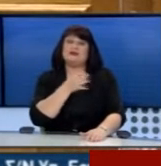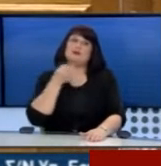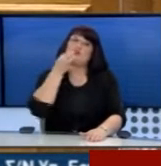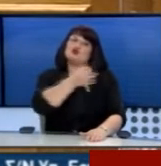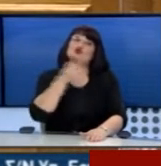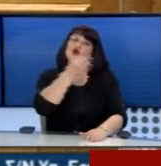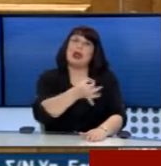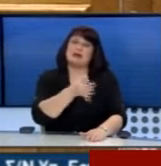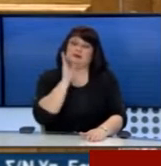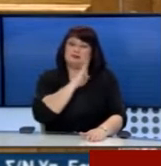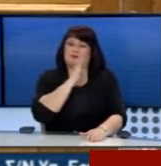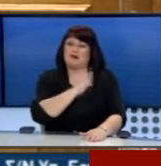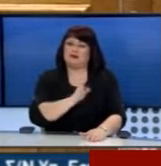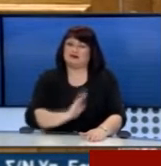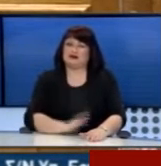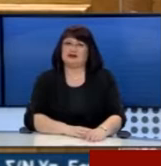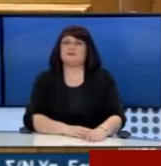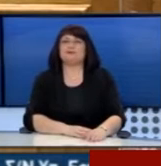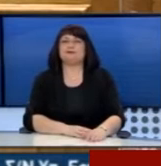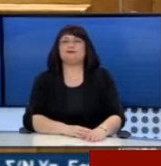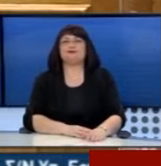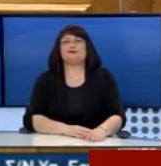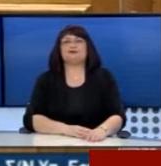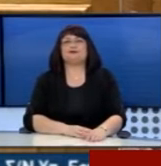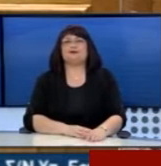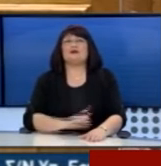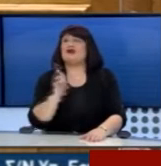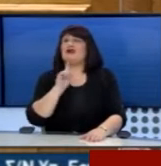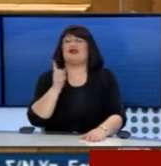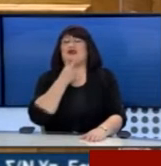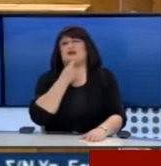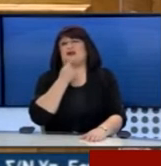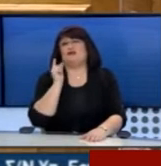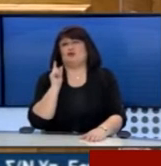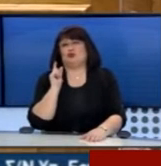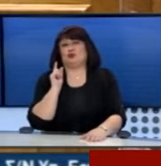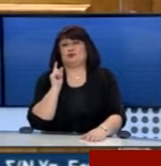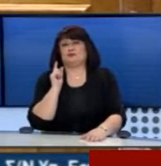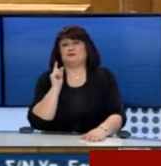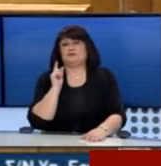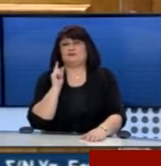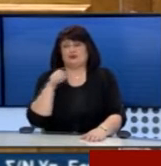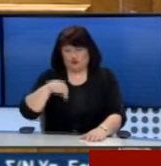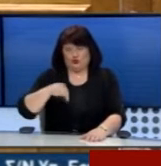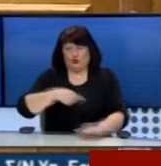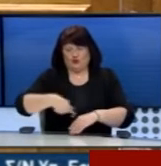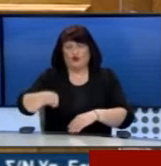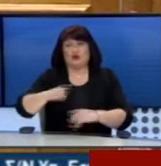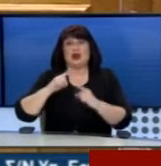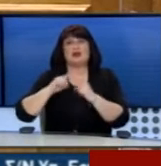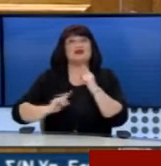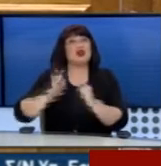εντολοδόχοι σας. Γιατί ξέρετε κάτι, δεν είναι εύκολο στην εποχή μας, στην εποχή